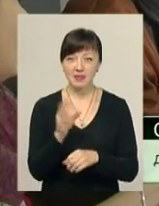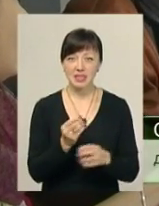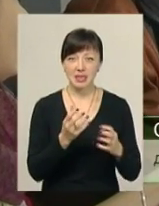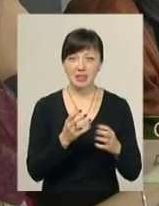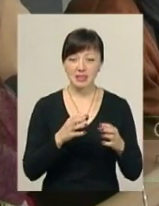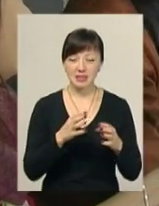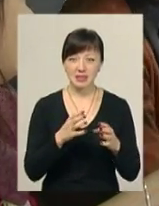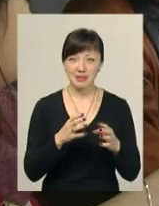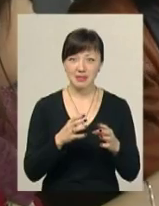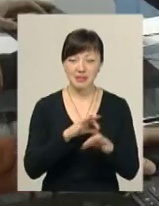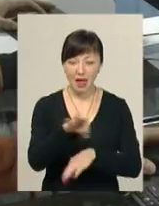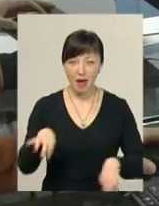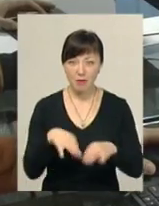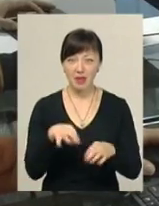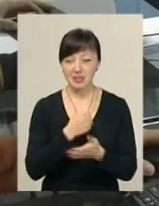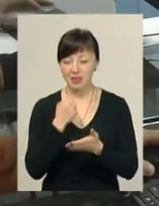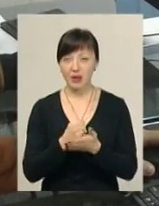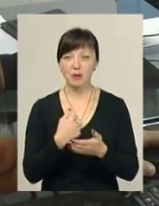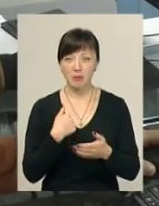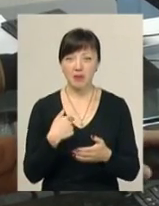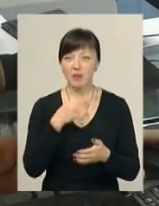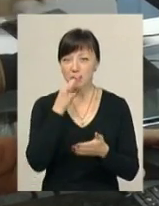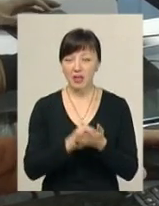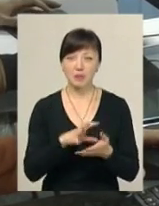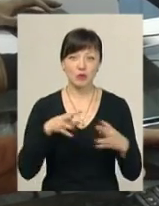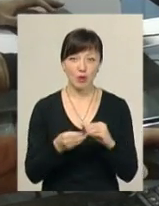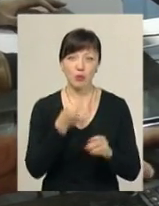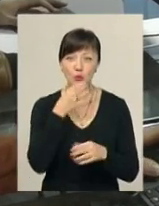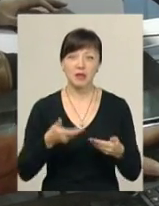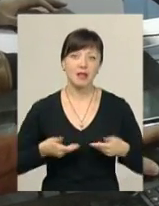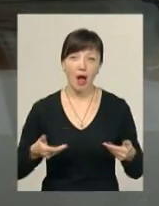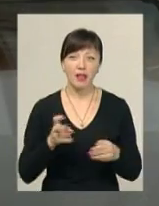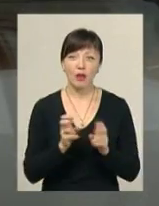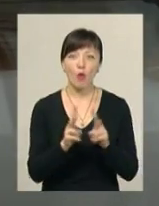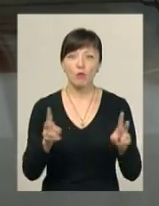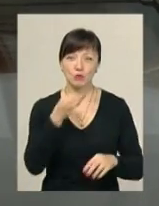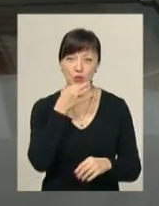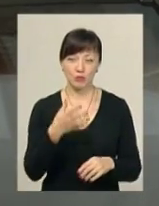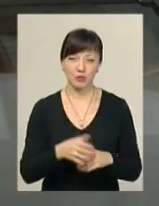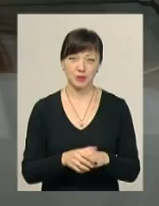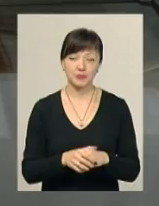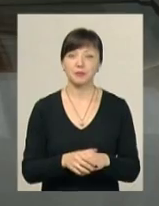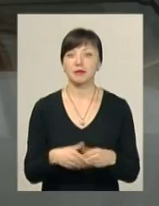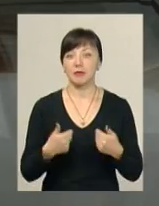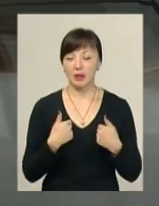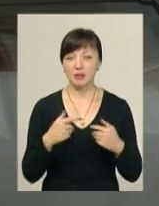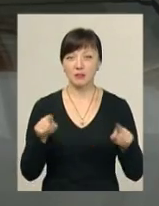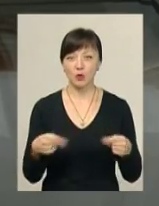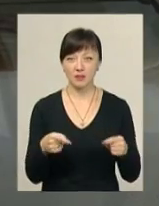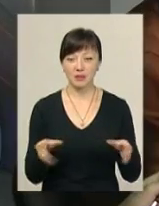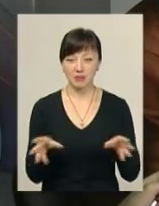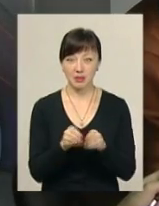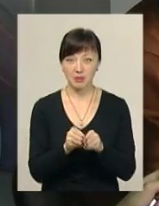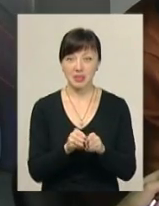і затвердити їх. Ми відповідаємо результат, ми робимо те, що подобається нам, а не те, що подобається іншим. Зараз у нас створився тандем